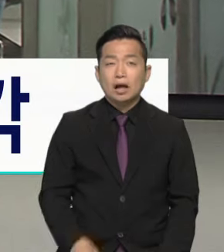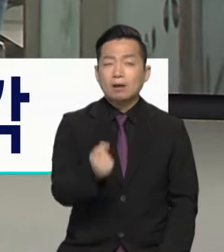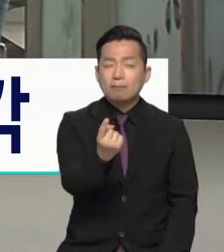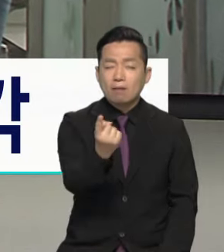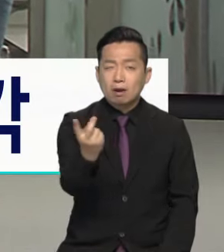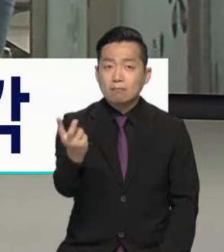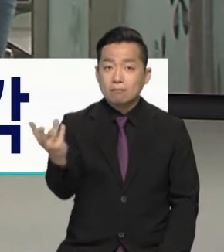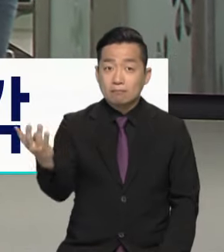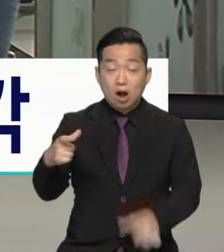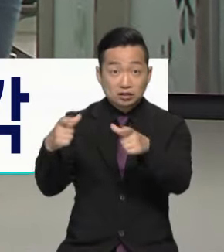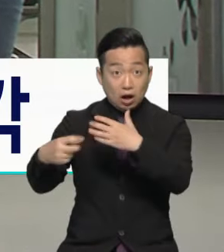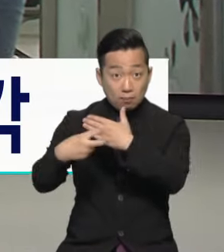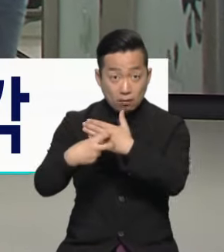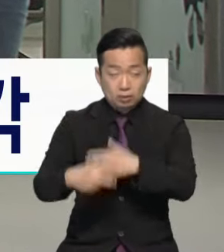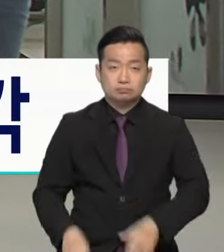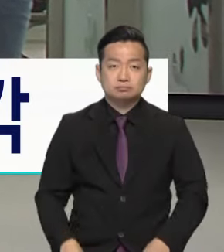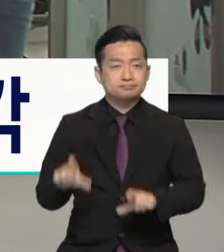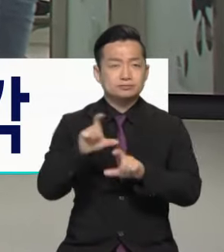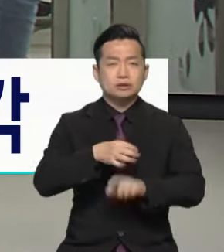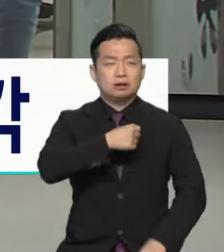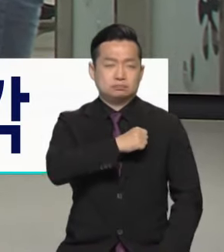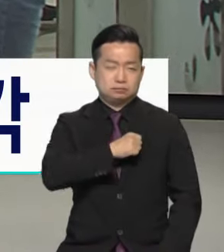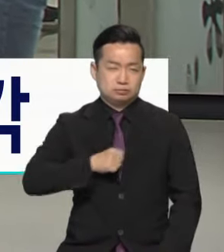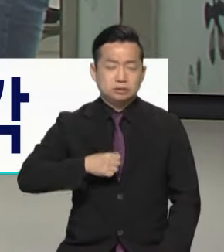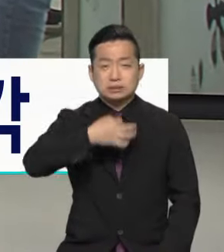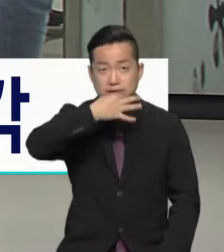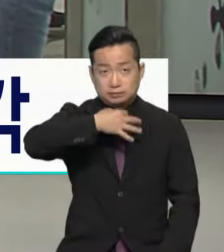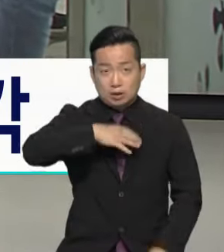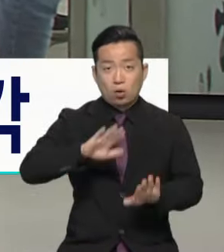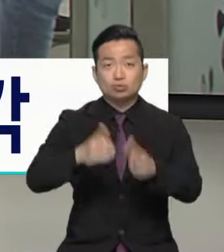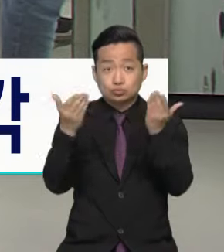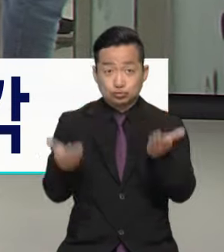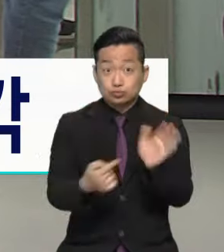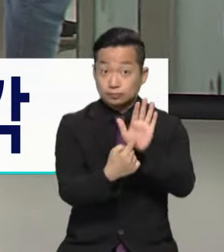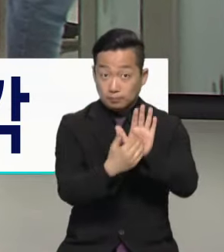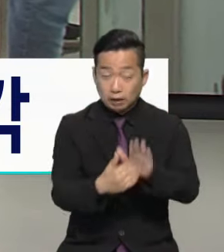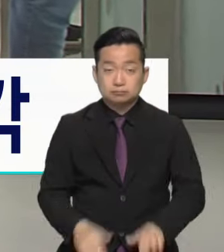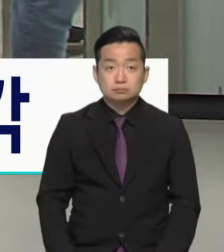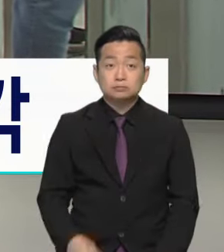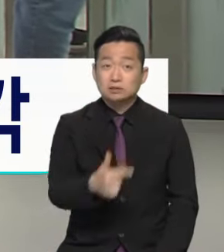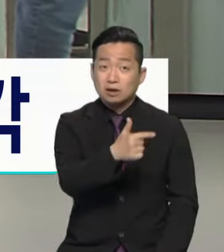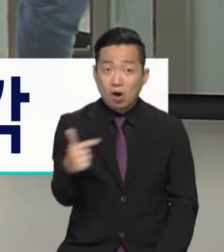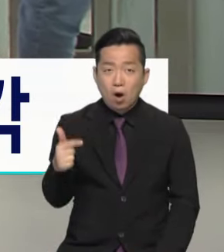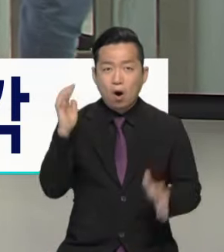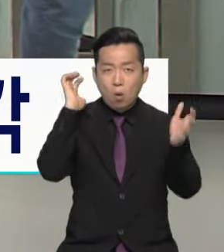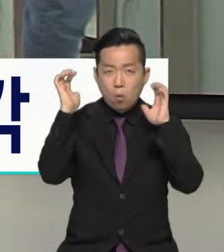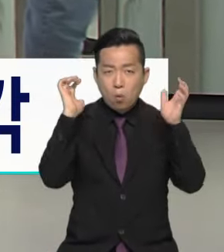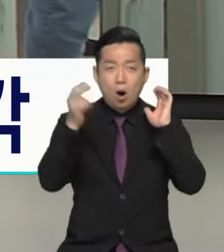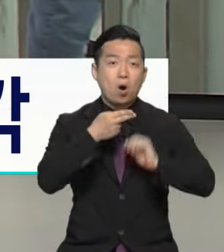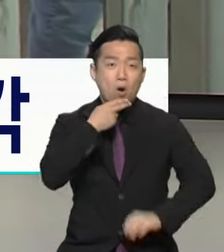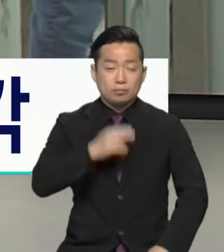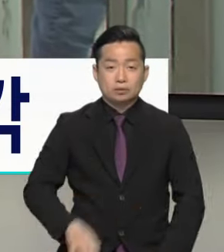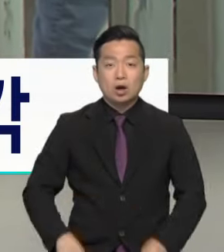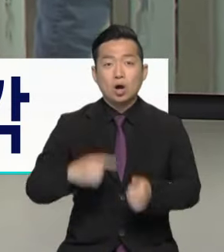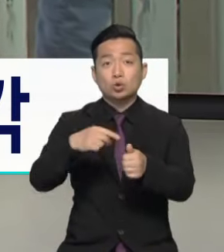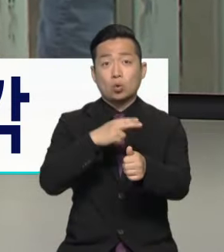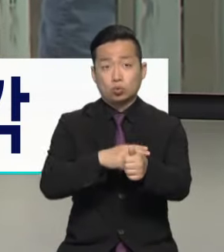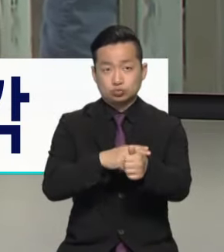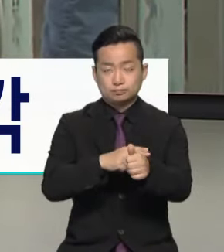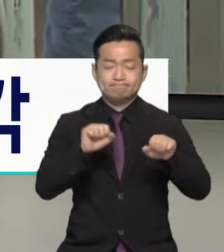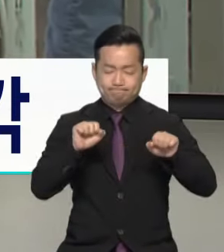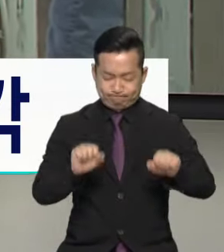일부 지역 병원들이 더 이상 버티기 힘들다며 오늘 휴진하겠다고 했지만 큰 혼란은 없었습니다. 교수들이